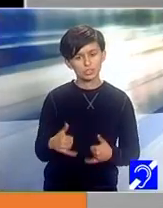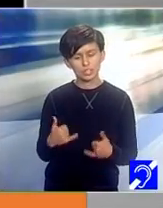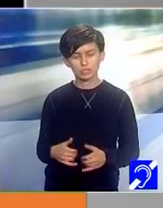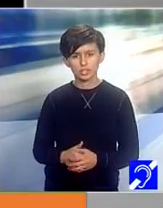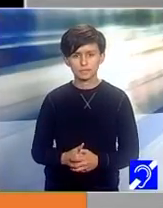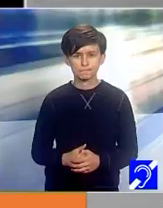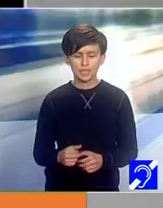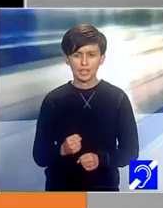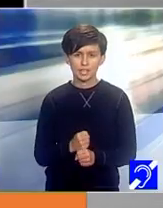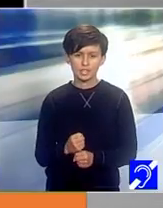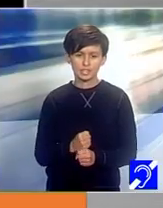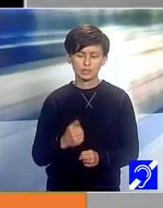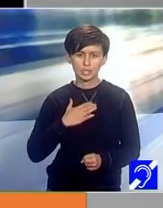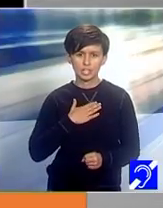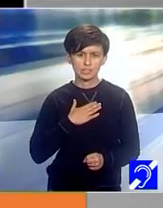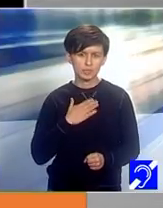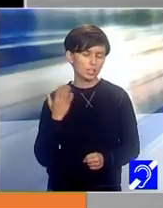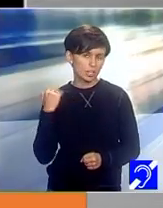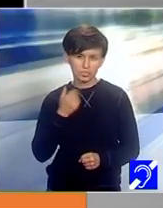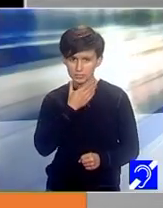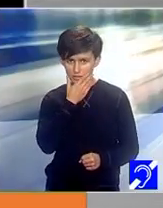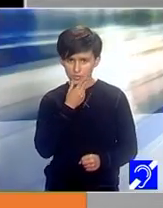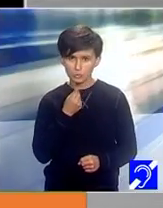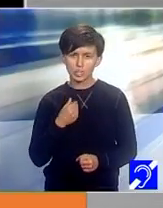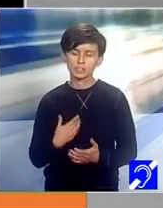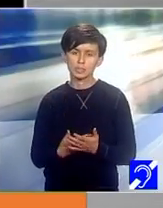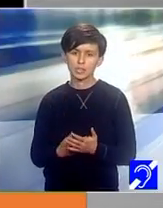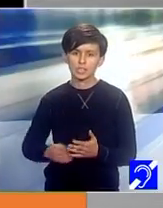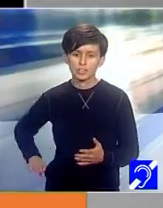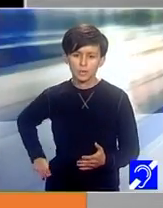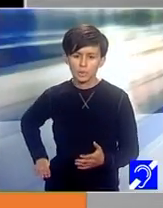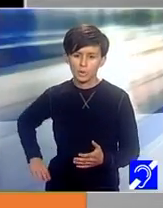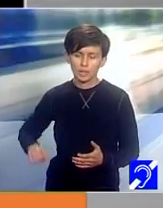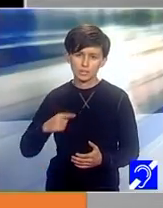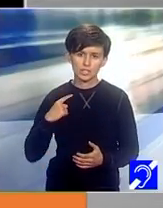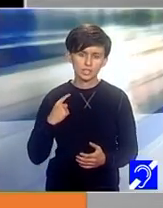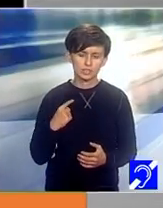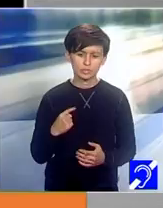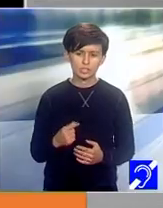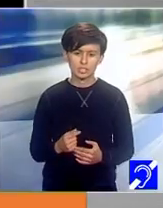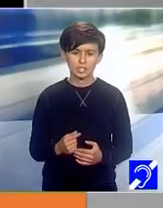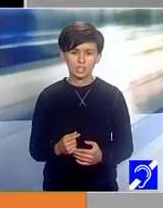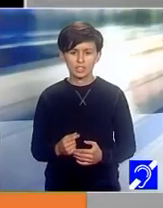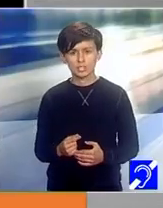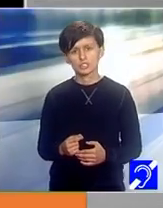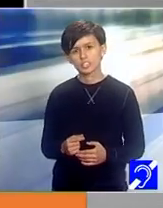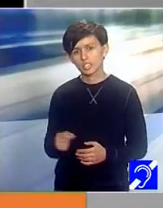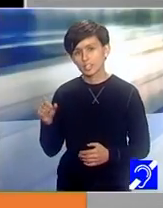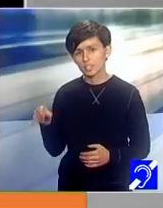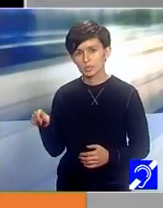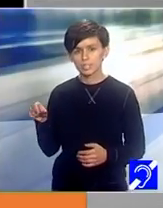avut-o eu a fost una foarte frumoasă, pentru că doamnele sunt cu niște mâini extrem de